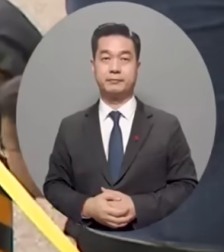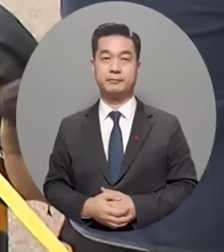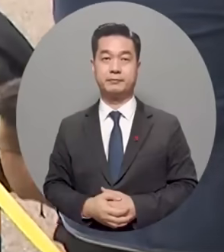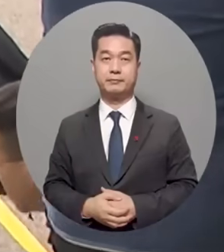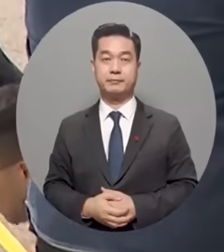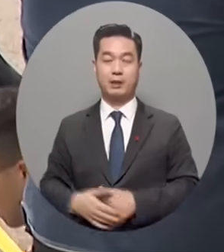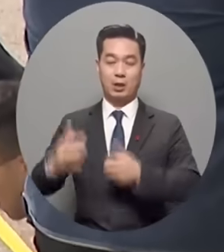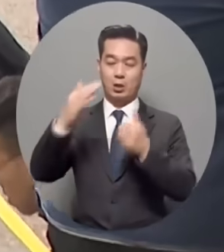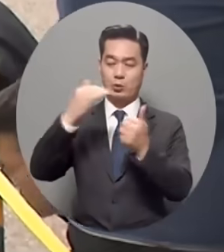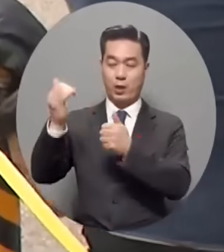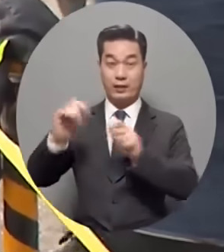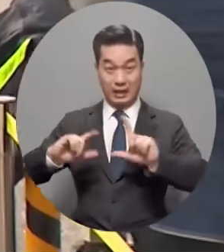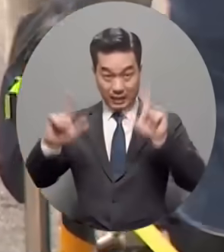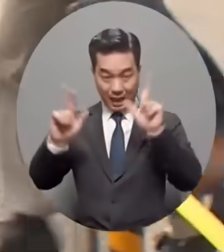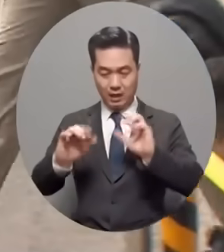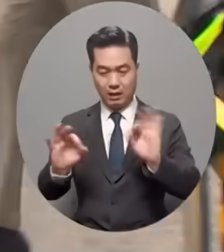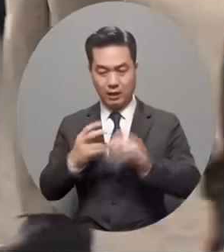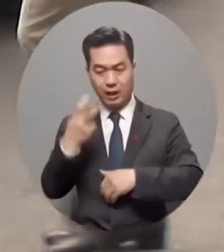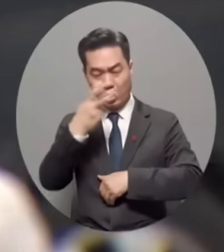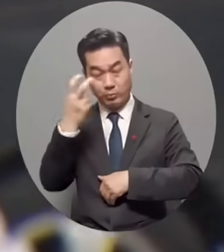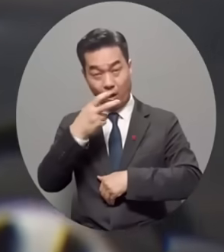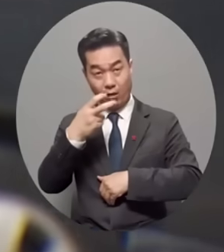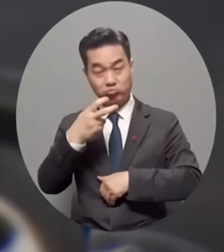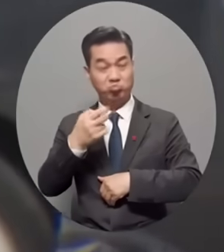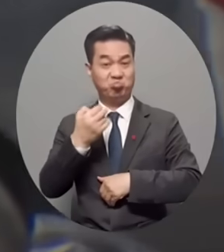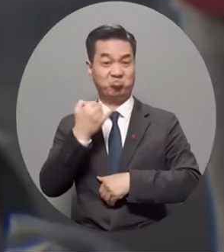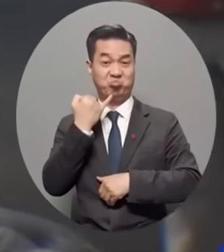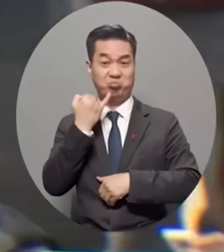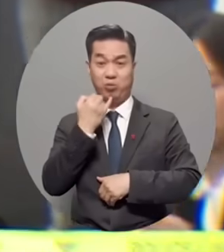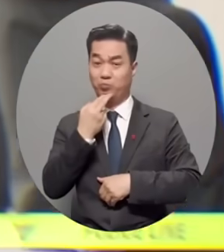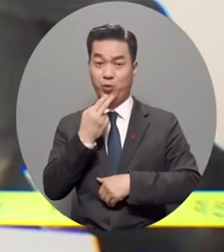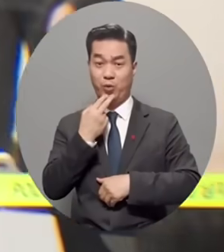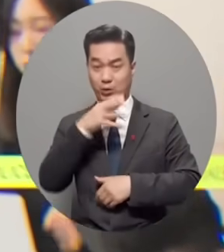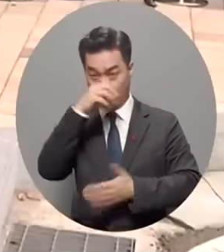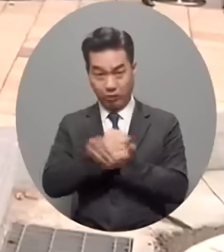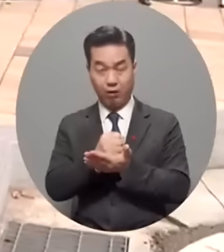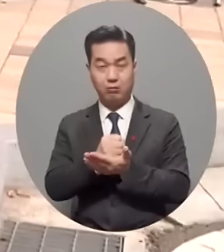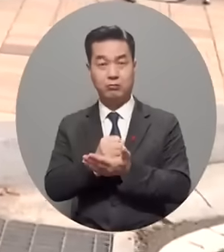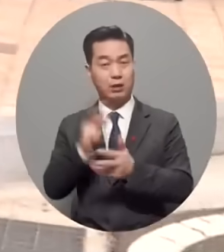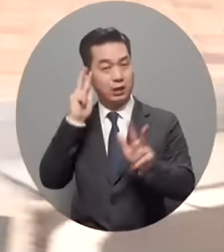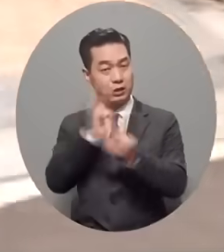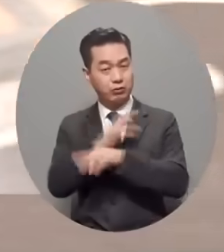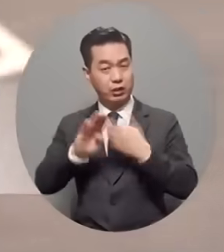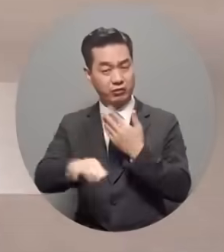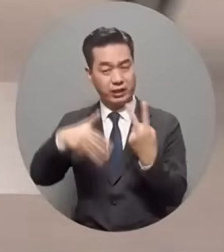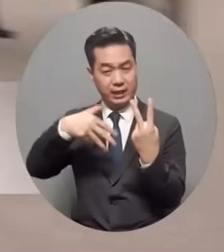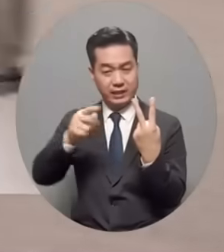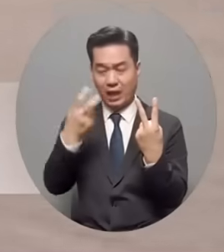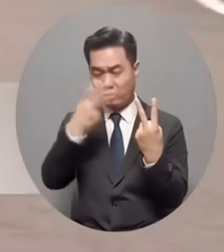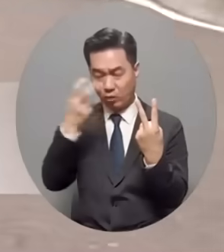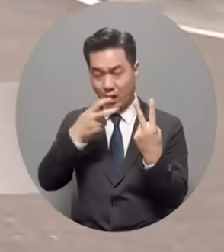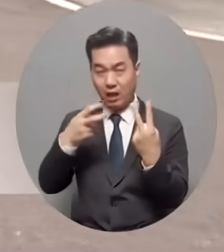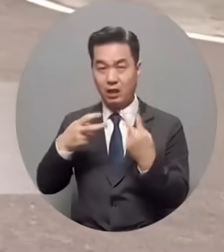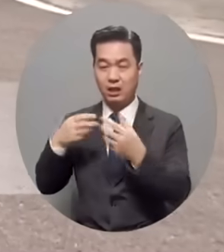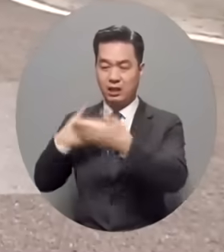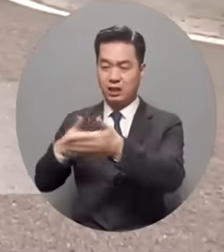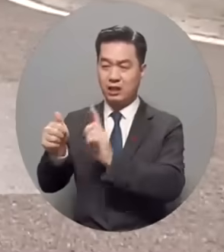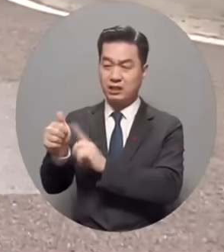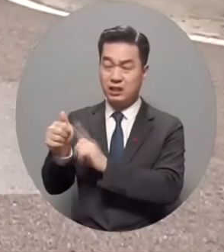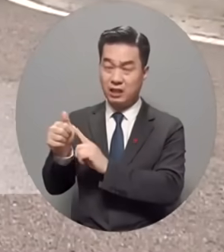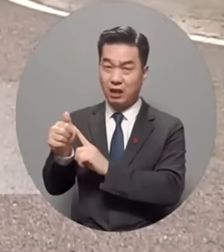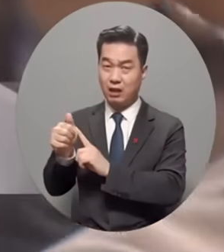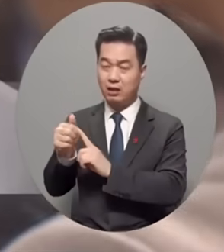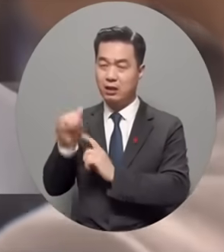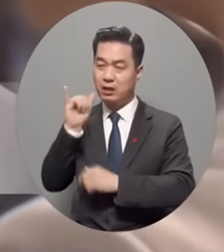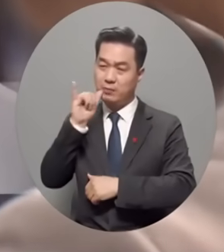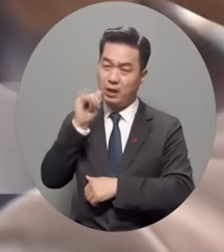소환 당일 간이시약 검사에서 음성 판정을 받은 이 씨는 일주일 뒤 2차 조사에서 실장에게 속았다며 마약인 줄 알고